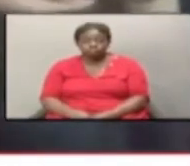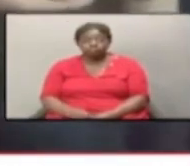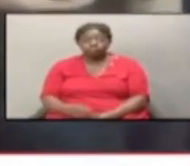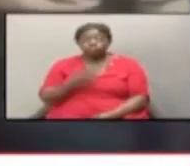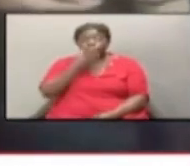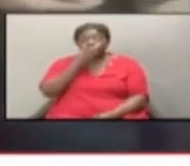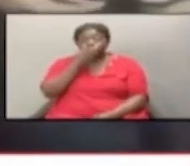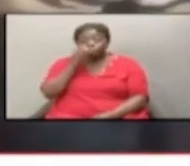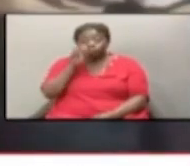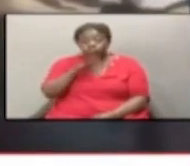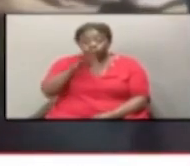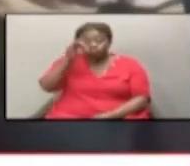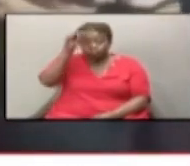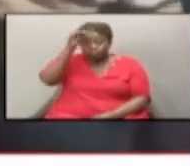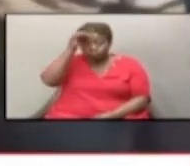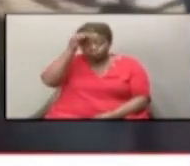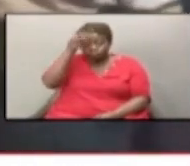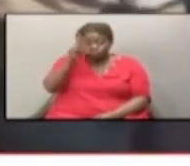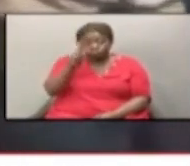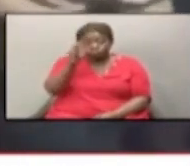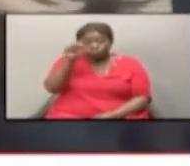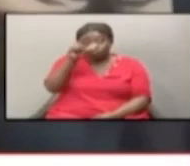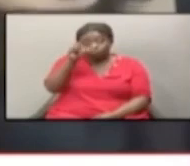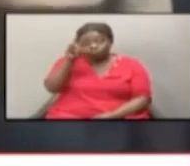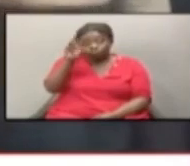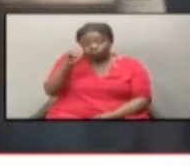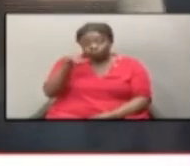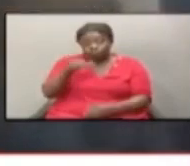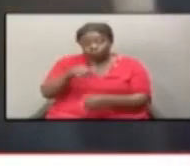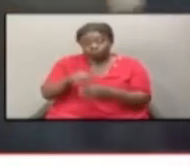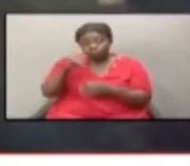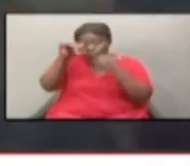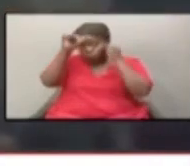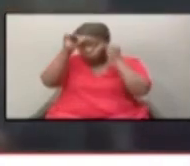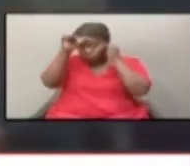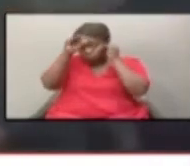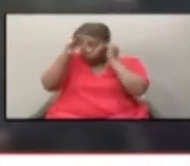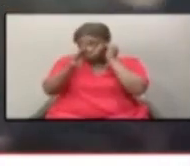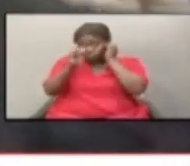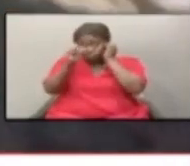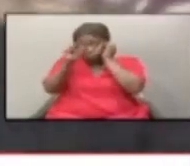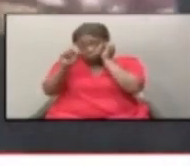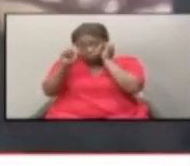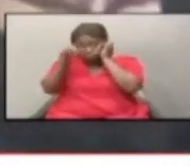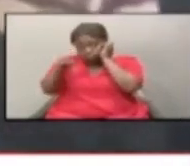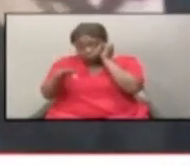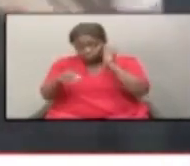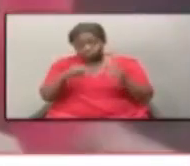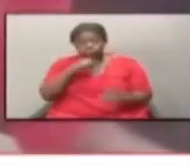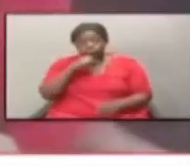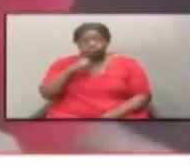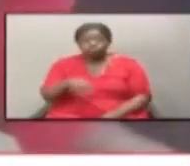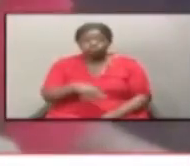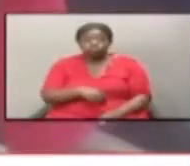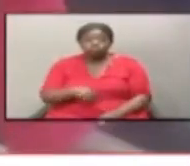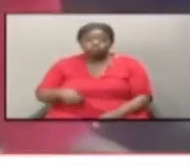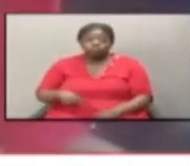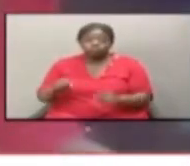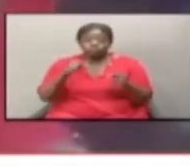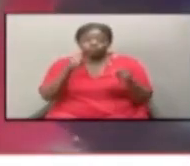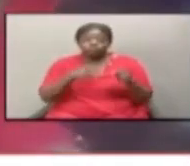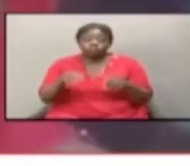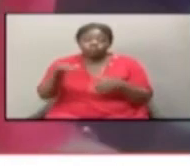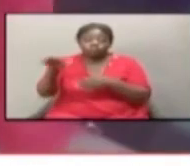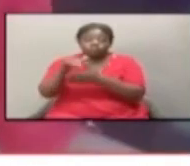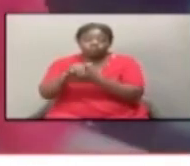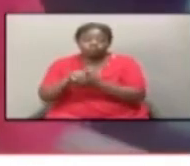Oluyombo luno lubadde ku poliisi yokkaleerwe mu ggombolola y'e Kawempe mu Kampala, Brenda Namwanje gy'atutte n'alongo Christine Nanziringa amulumiriza okuganza